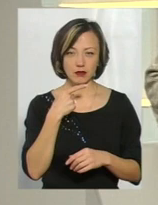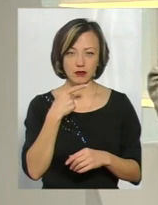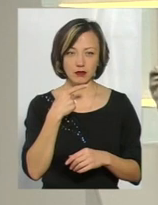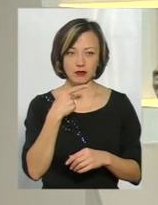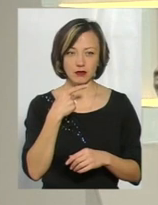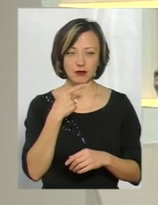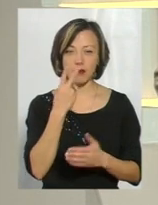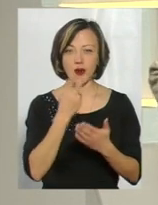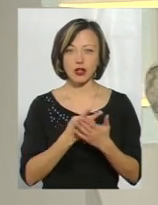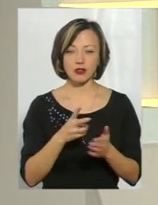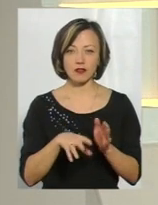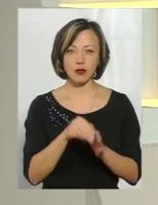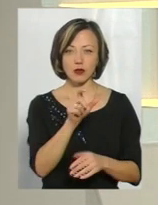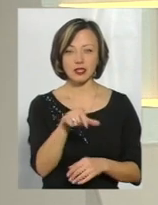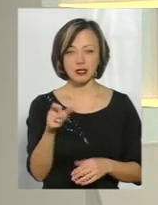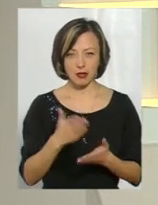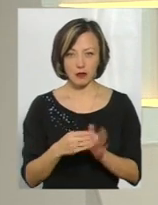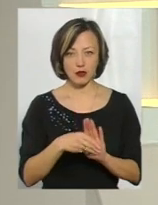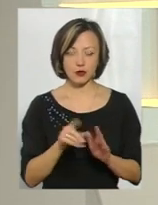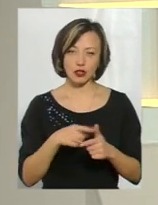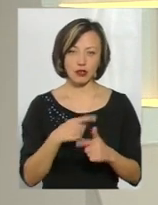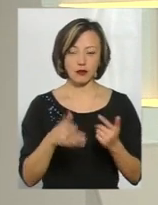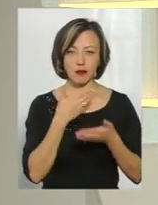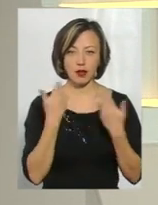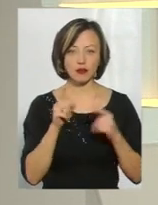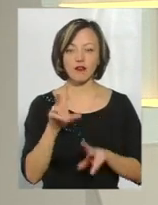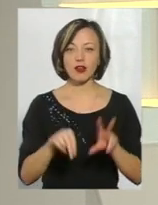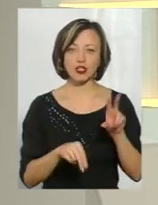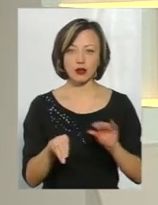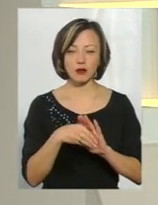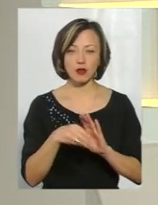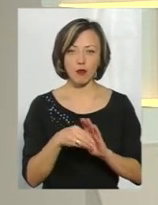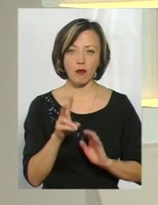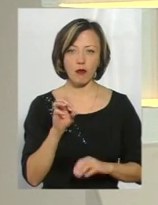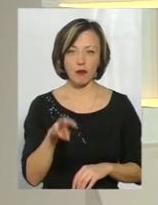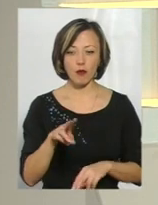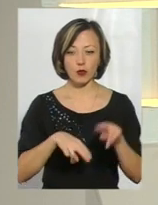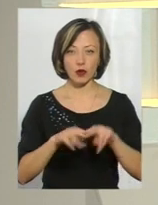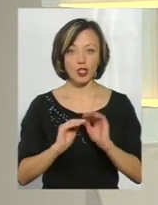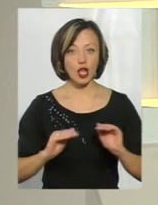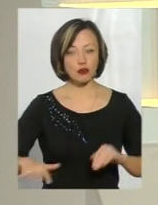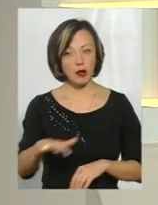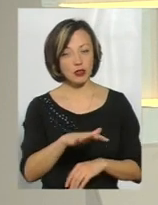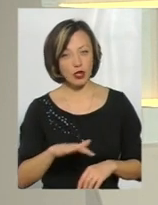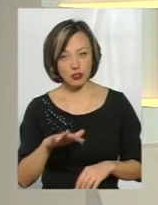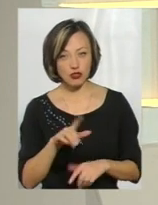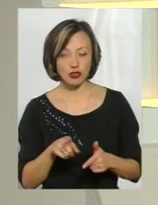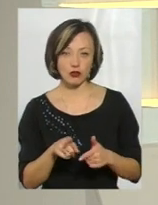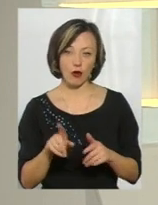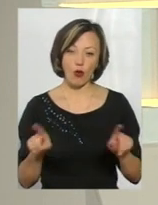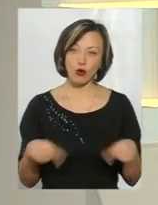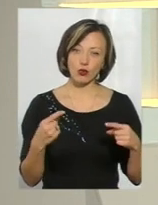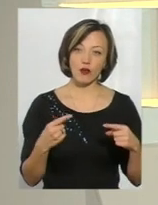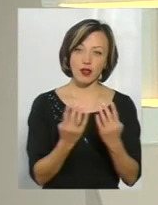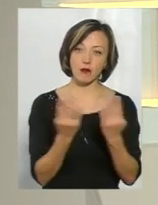що бачать виборців, чи є той підкуп, чи ні. І що вважати підкупом? Побудований дитячий майданчик,